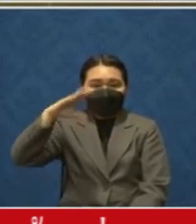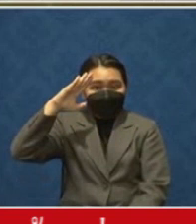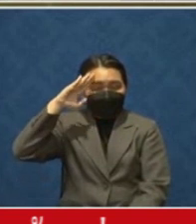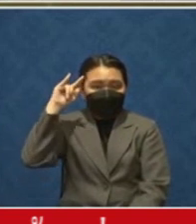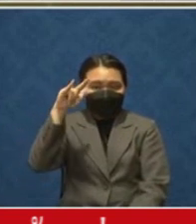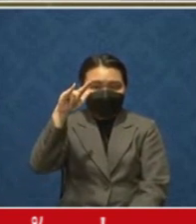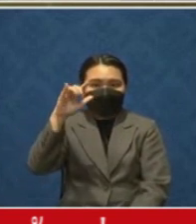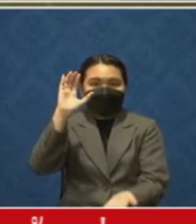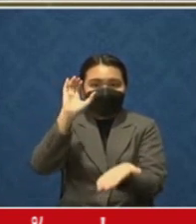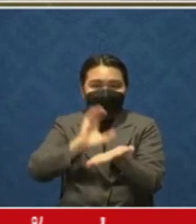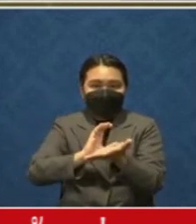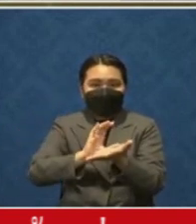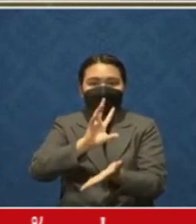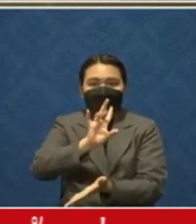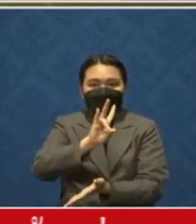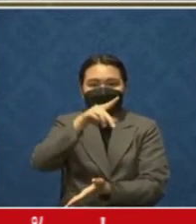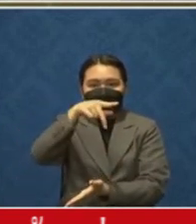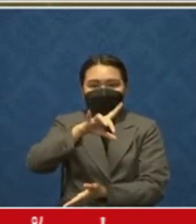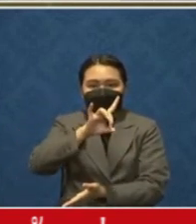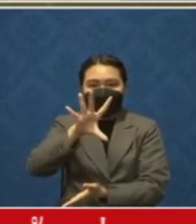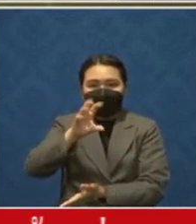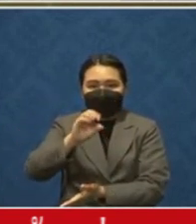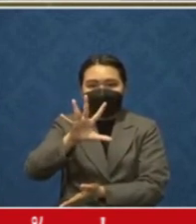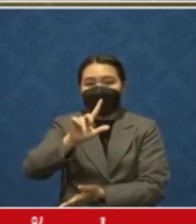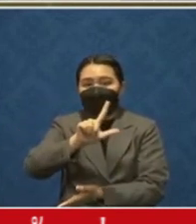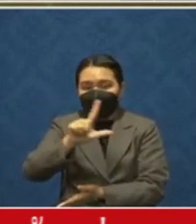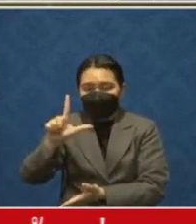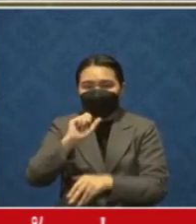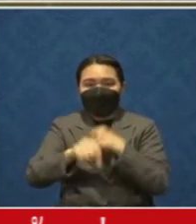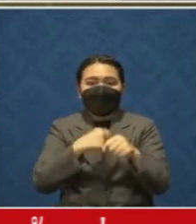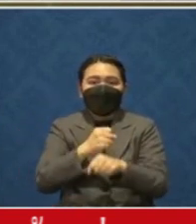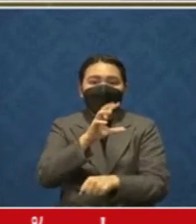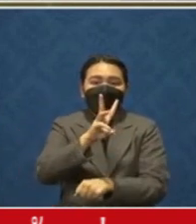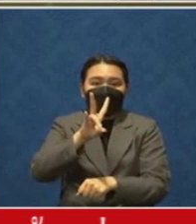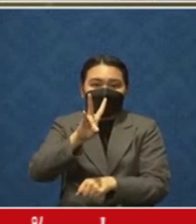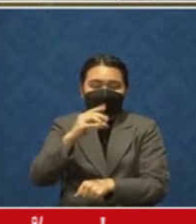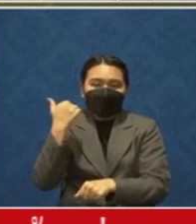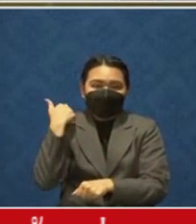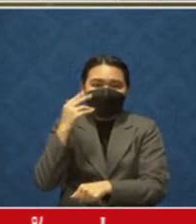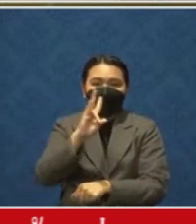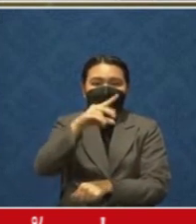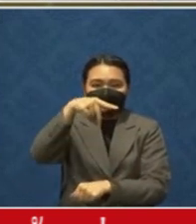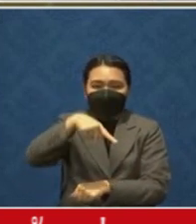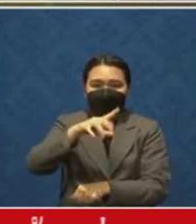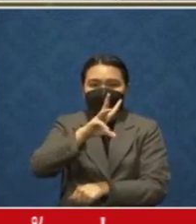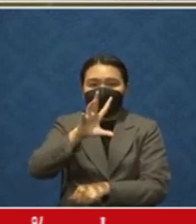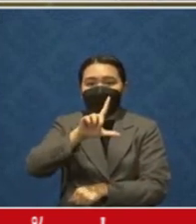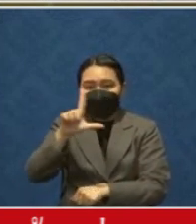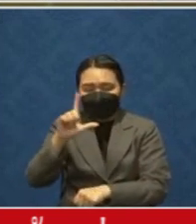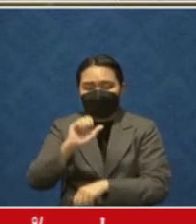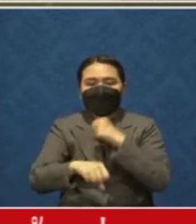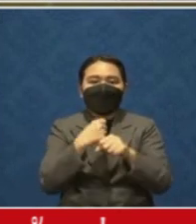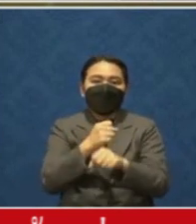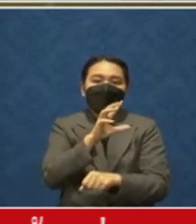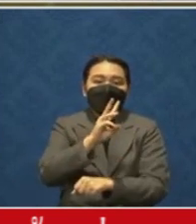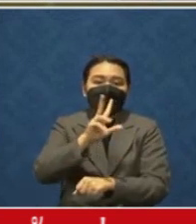บผูกพันเนี่ย 7,855 ล้านบาทปี2567ก็ผูกพัน 7,600 ล้านบาท